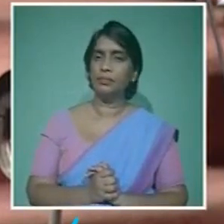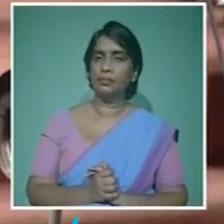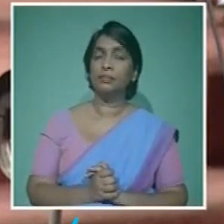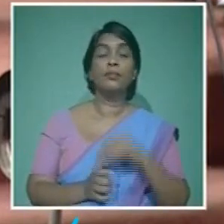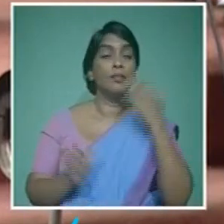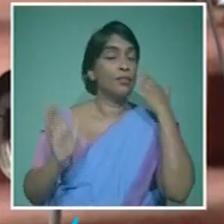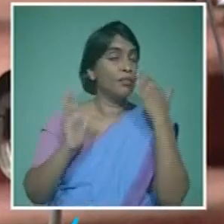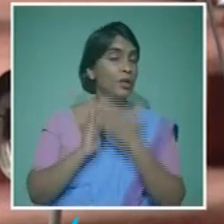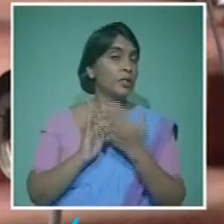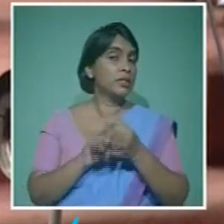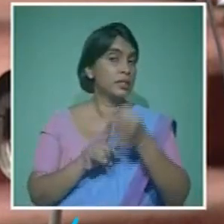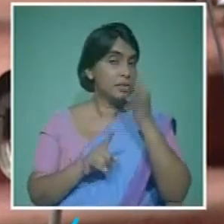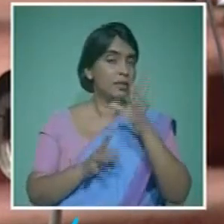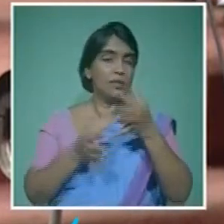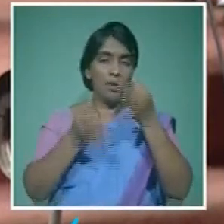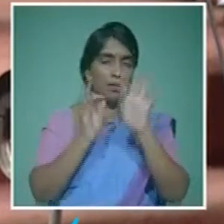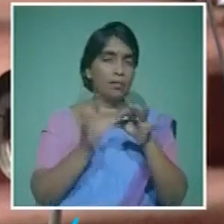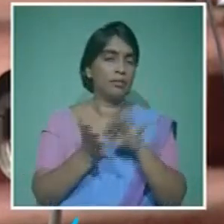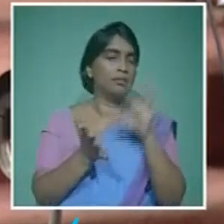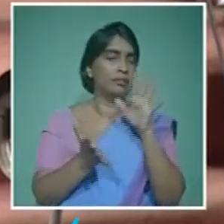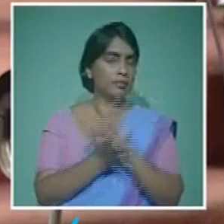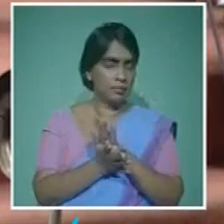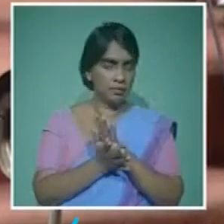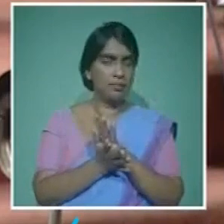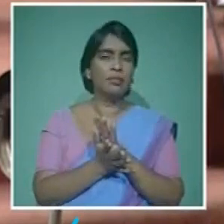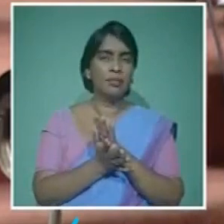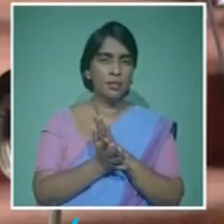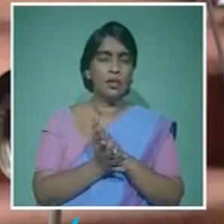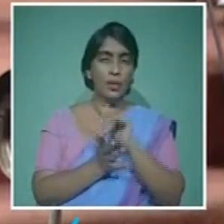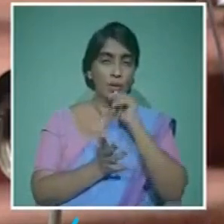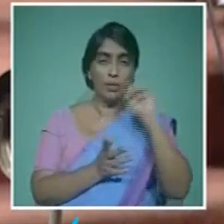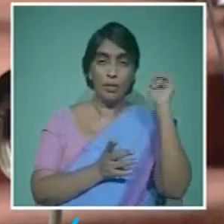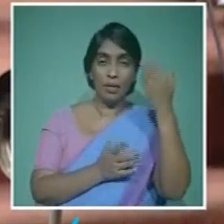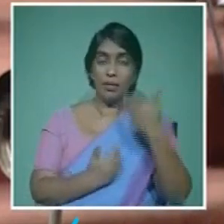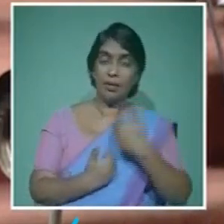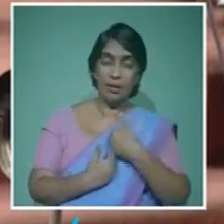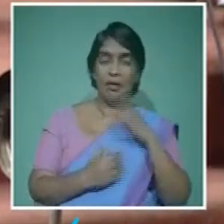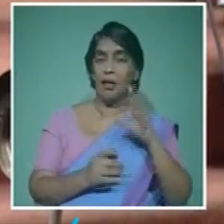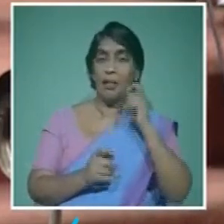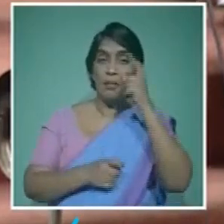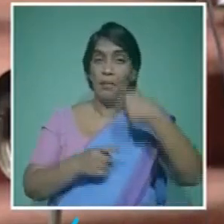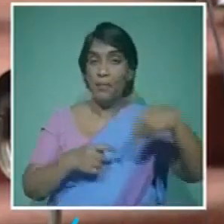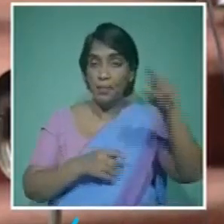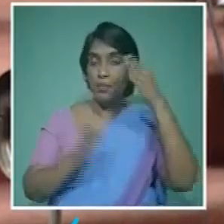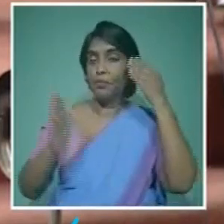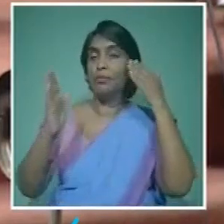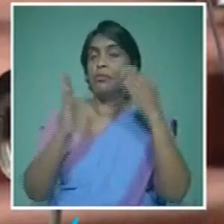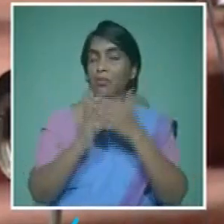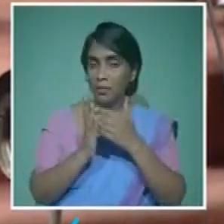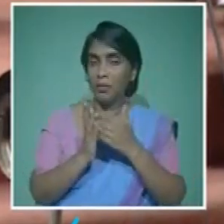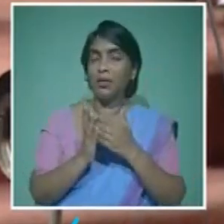வேண்டும். அவரும் பிரசித்தமான அல்லது மக்களுக்கு பிரபல்யமான